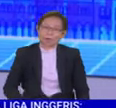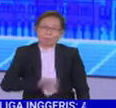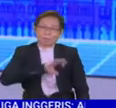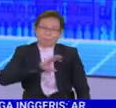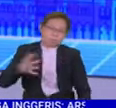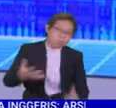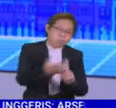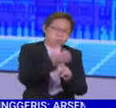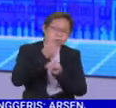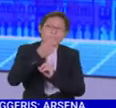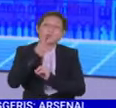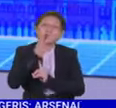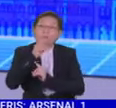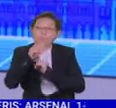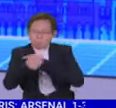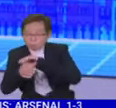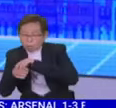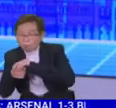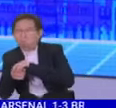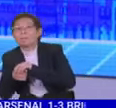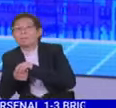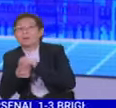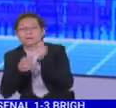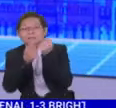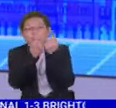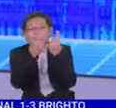Polis merampas rokok seludup bernilai hampir